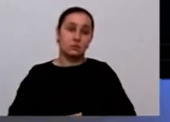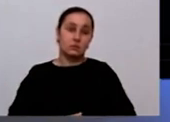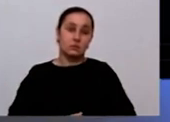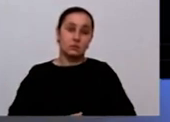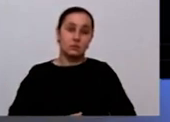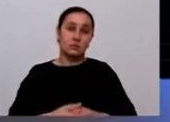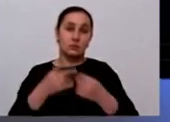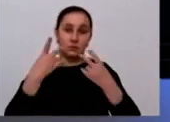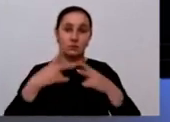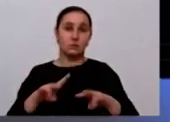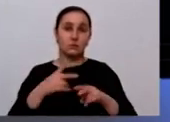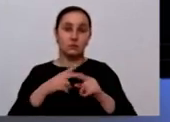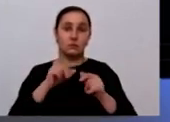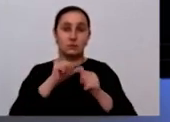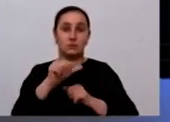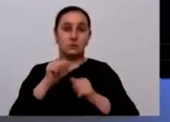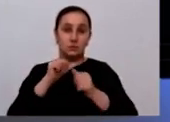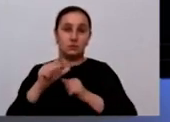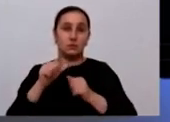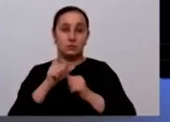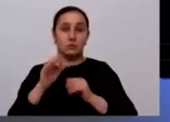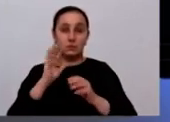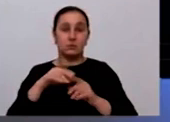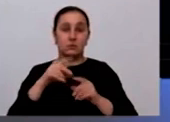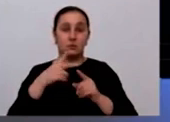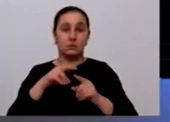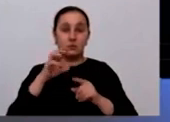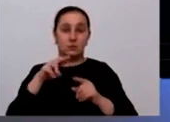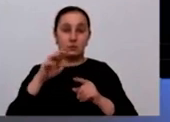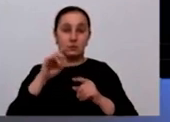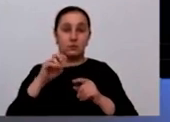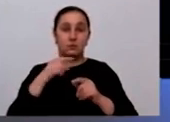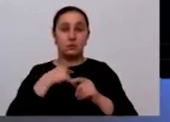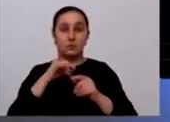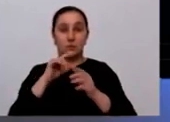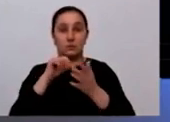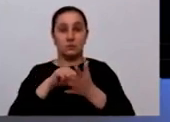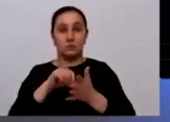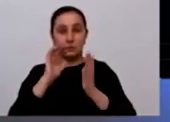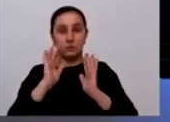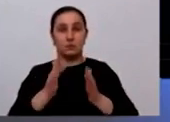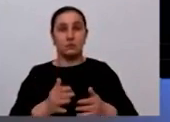Demak, keraksizlarni alohida ajratib olib, delete tugmasi orqali o'chirib tashlaymiz.